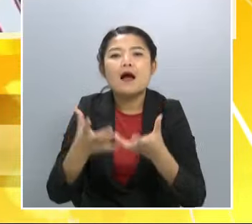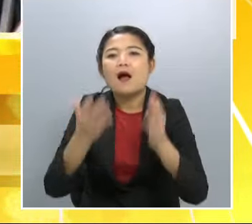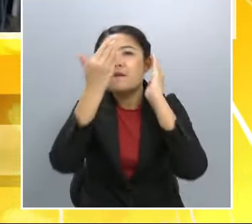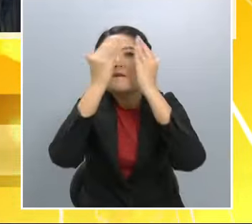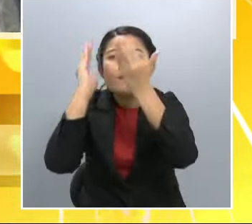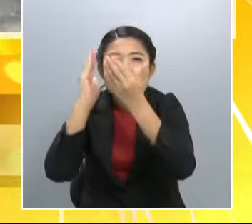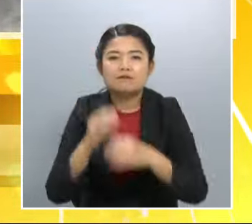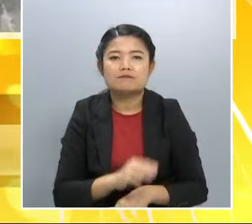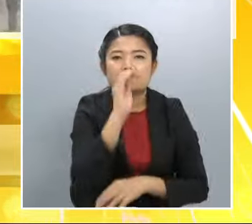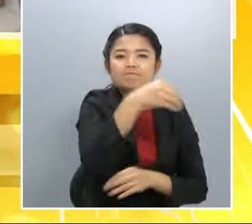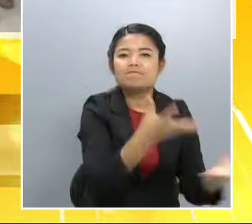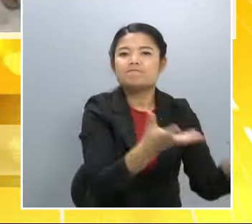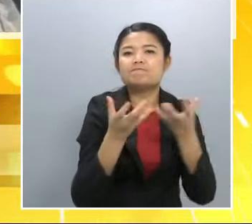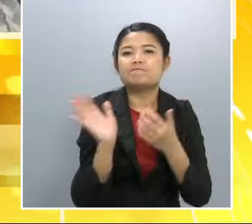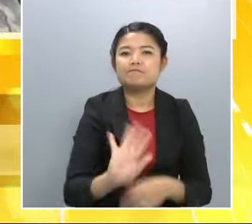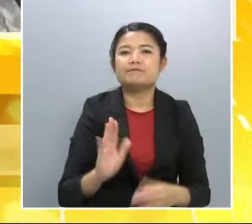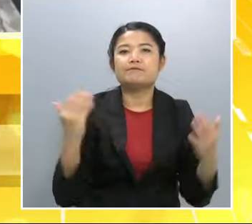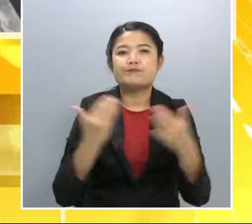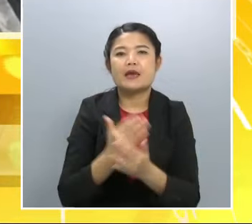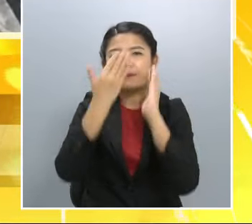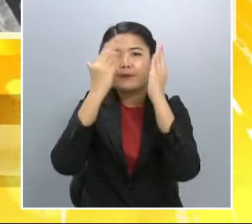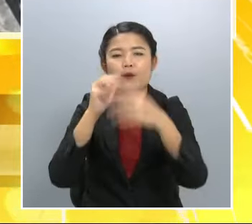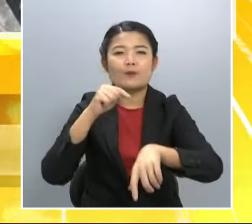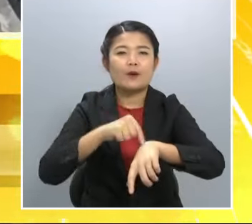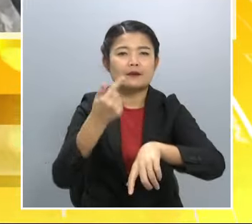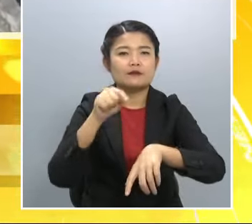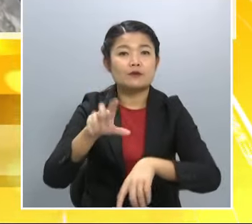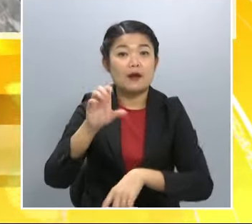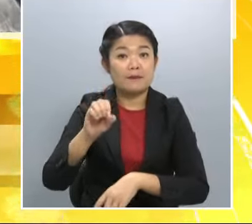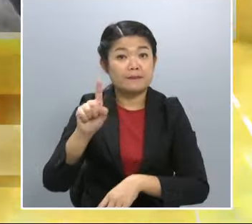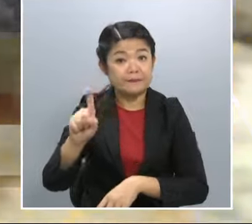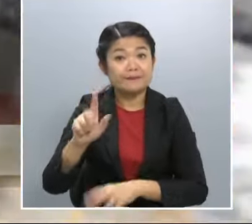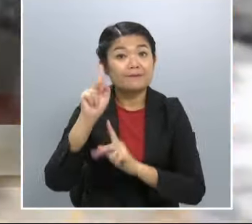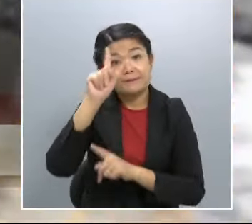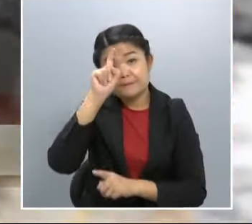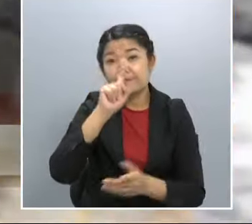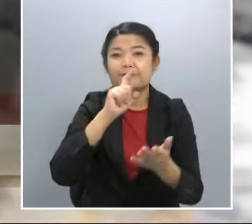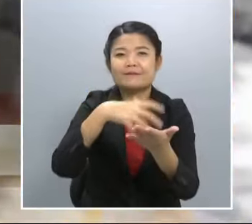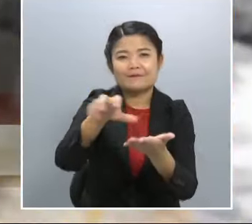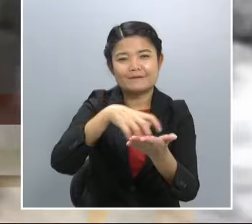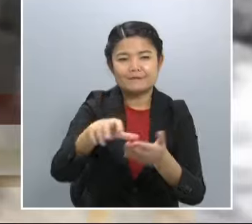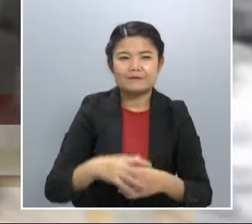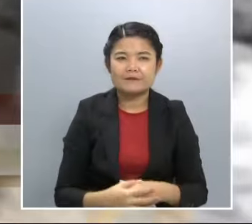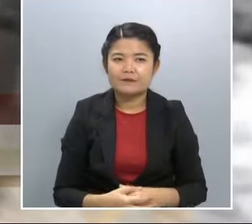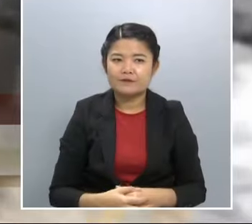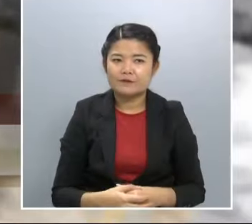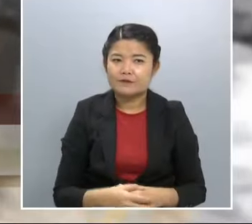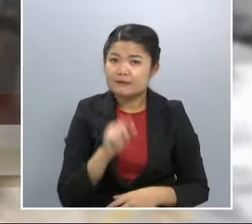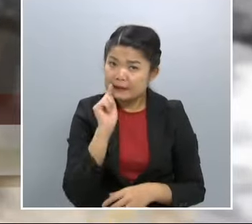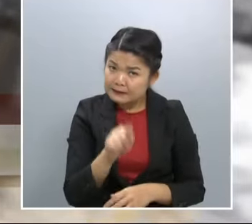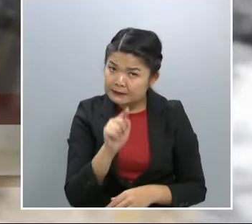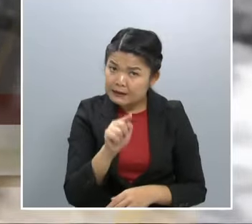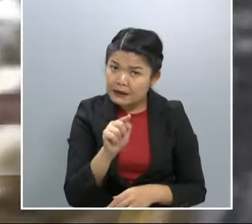พิฆเนศอ่ะท่านผู้ชม11:51นเรื่องเล่าสาธิตนี่